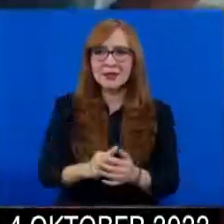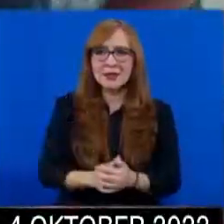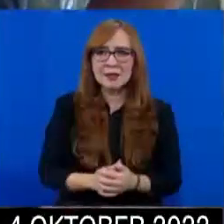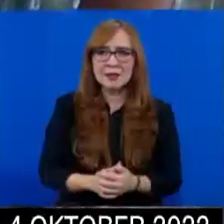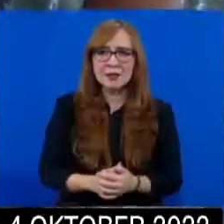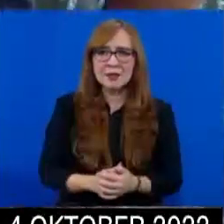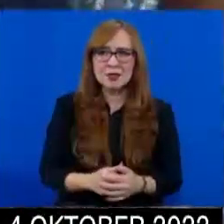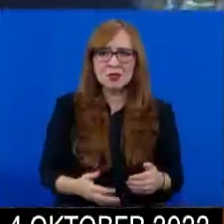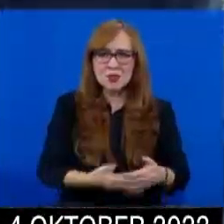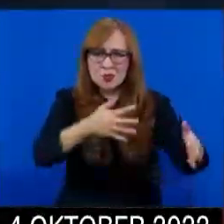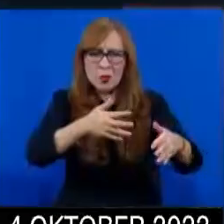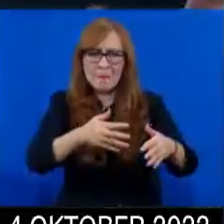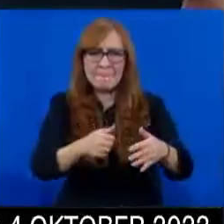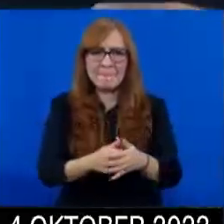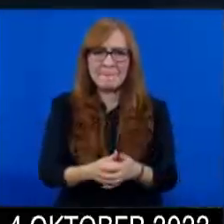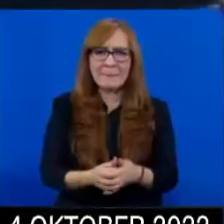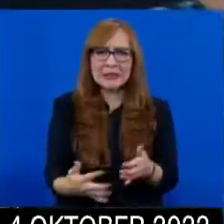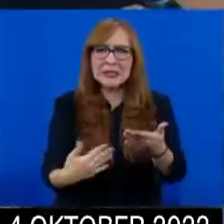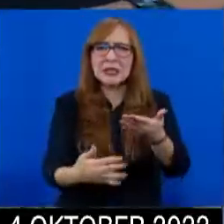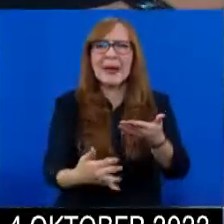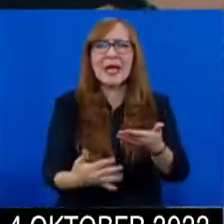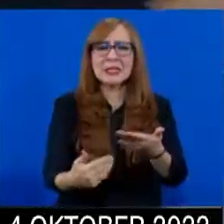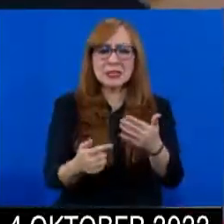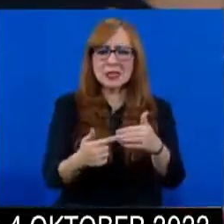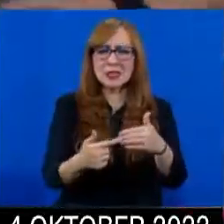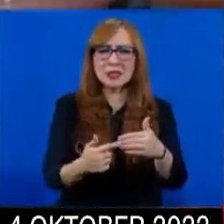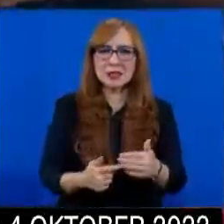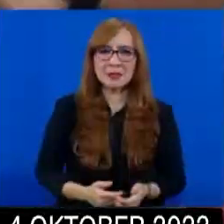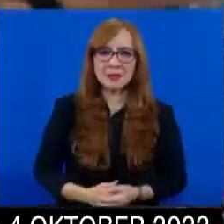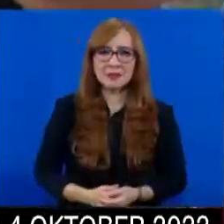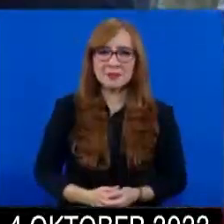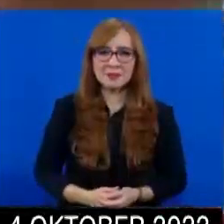Kompornya nyala, Bang. Nyala. Iya, panas euy.